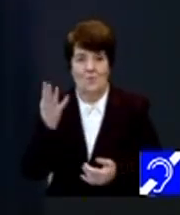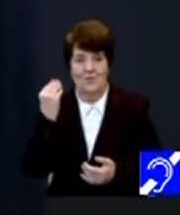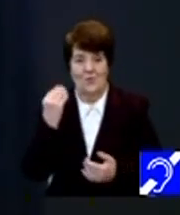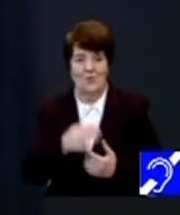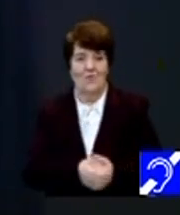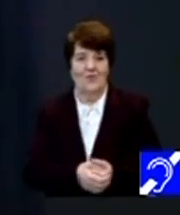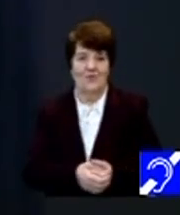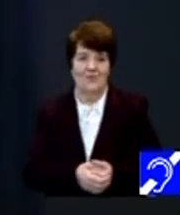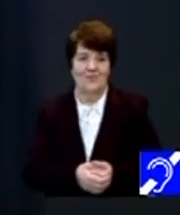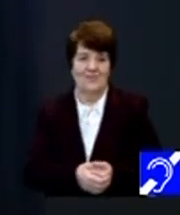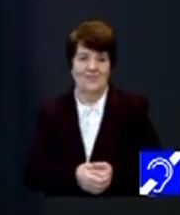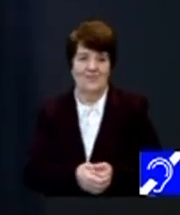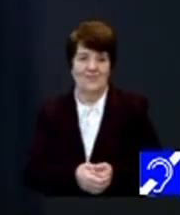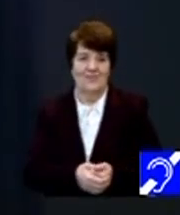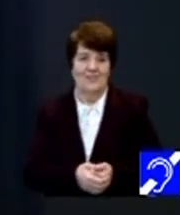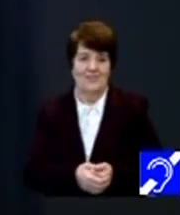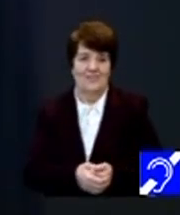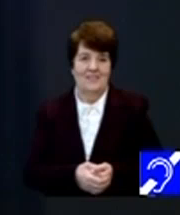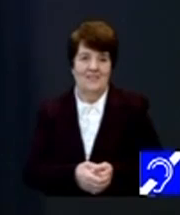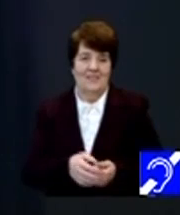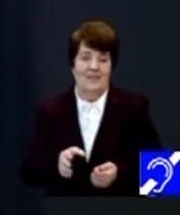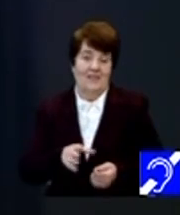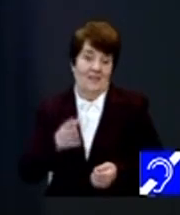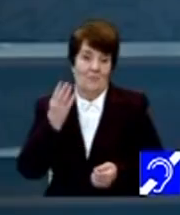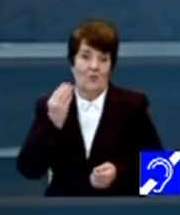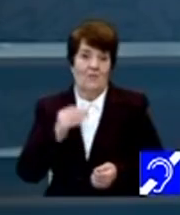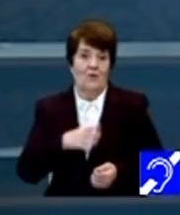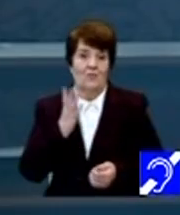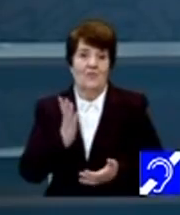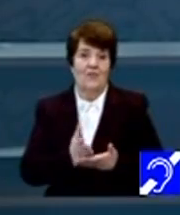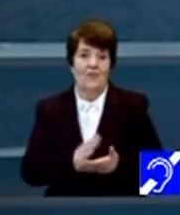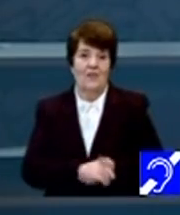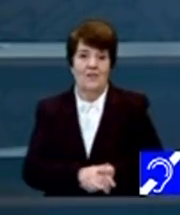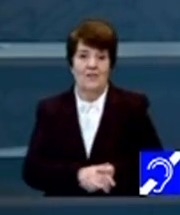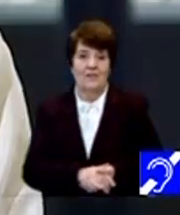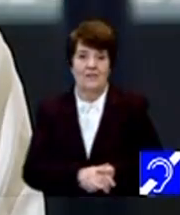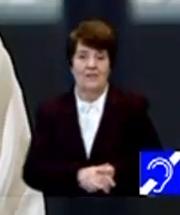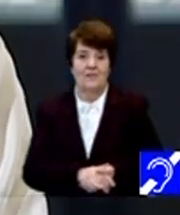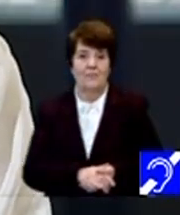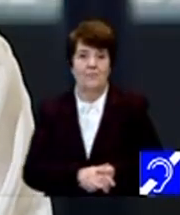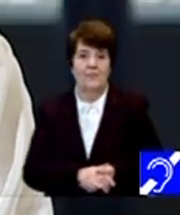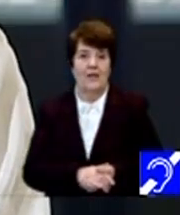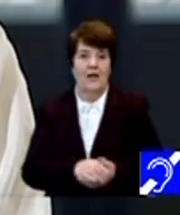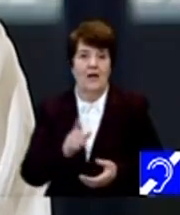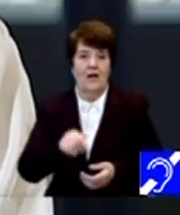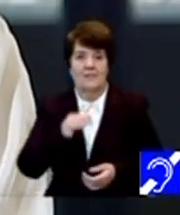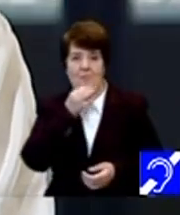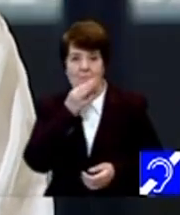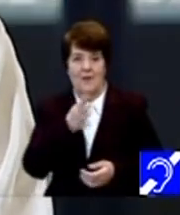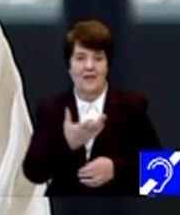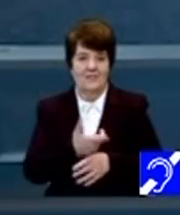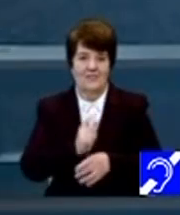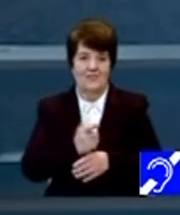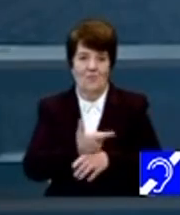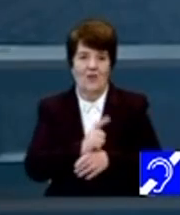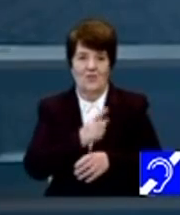sunt din Moldova, deci o să fiu moldovean, nu contează unde aș locui. Dar de ce vrei să ajungi în cosmos, mai exact pe Marte? Păi îmi